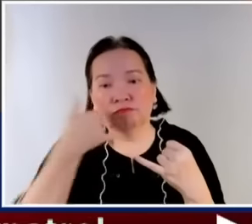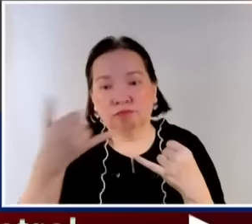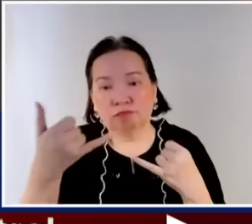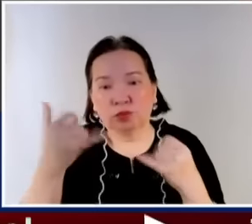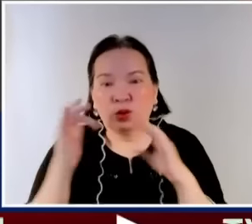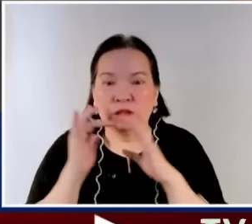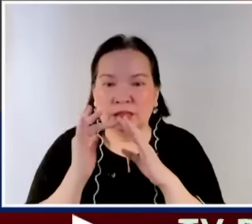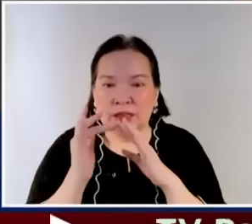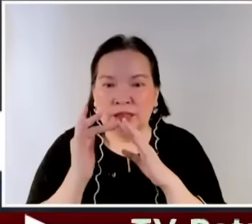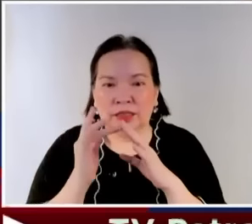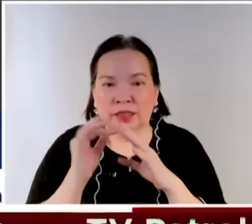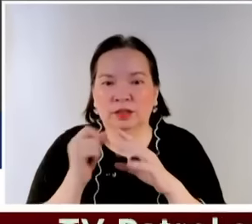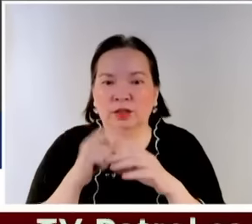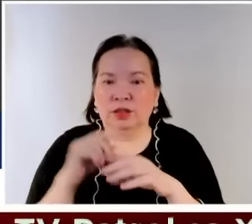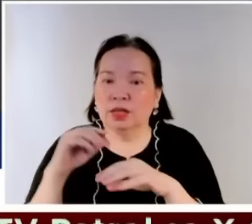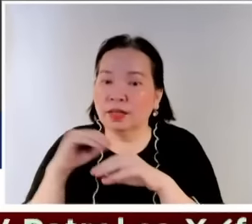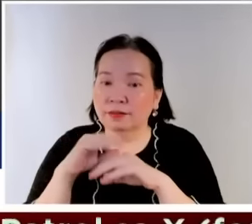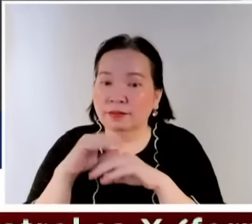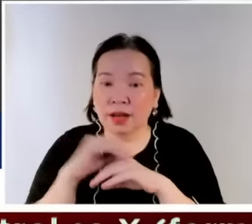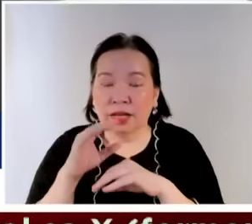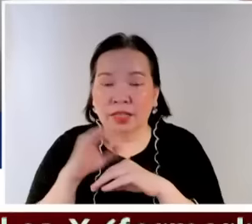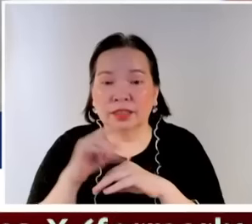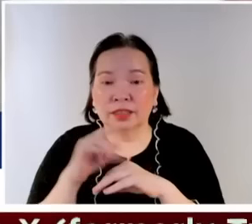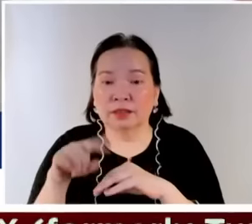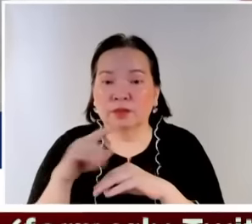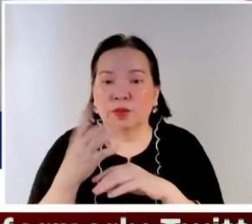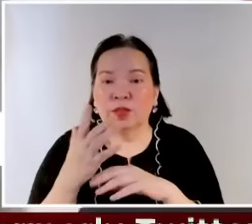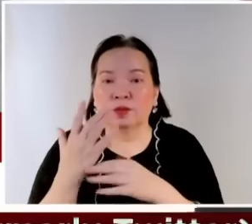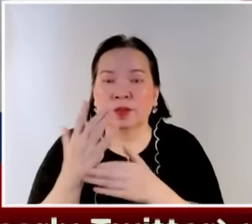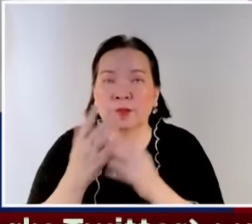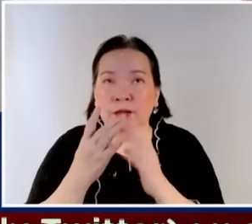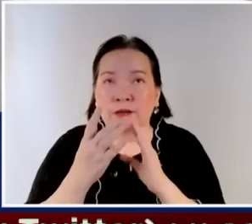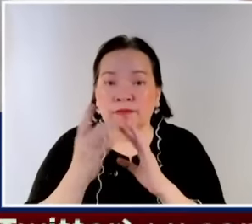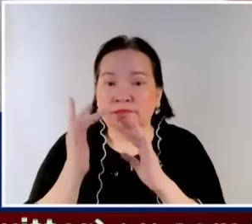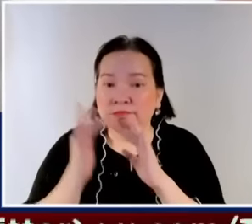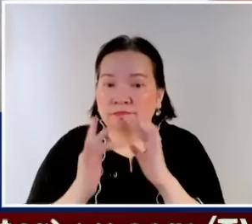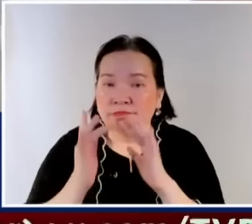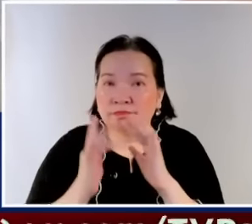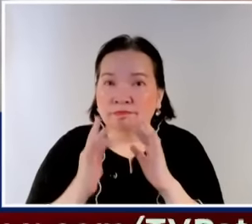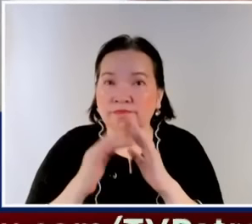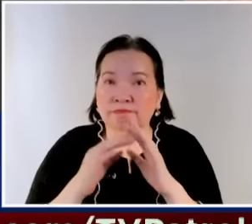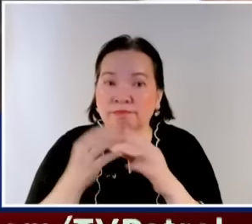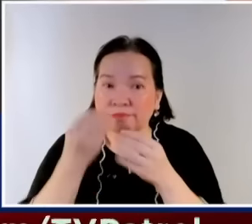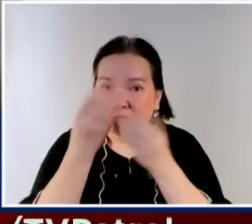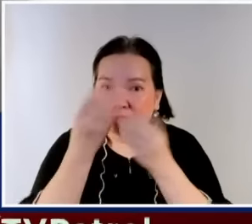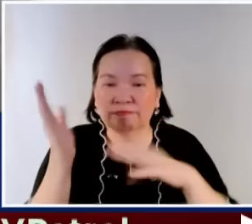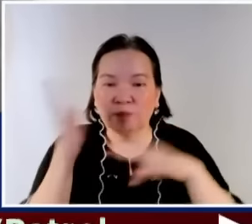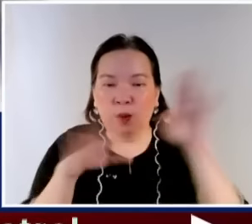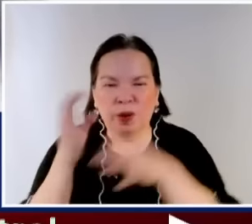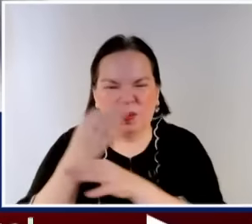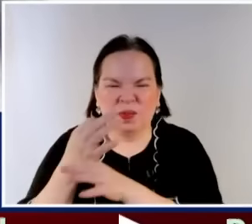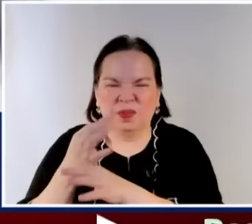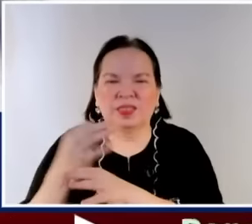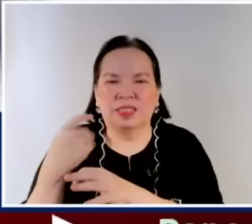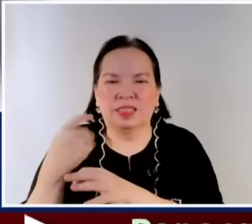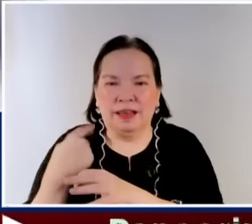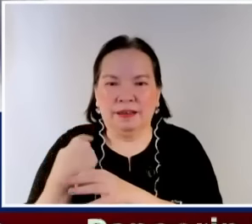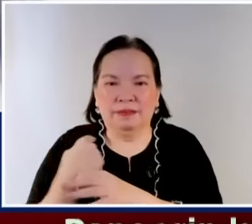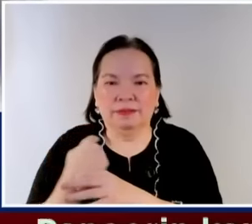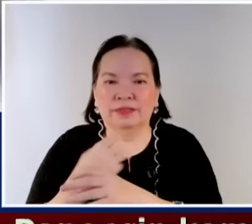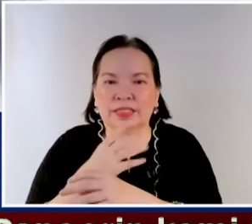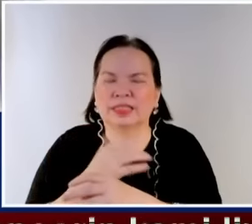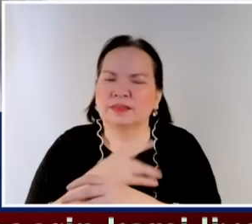na kumalan na po kayo ng internet, i-advise nyo po sa mga subscriber provider nyo. At sa tingin